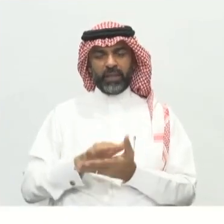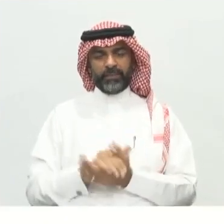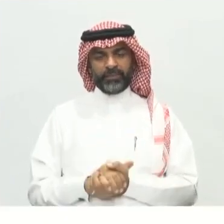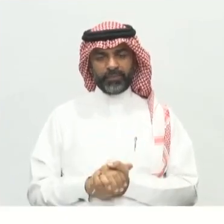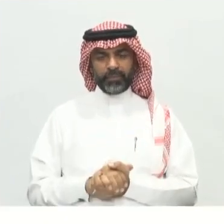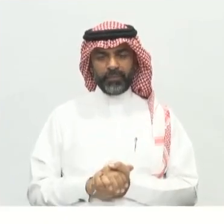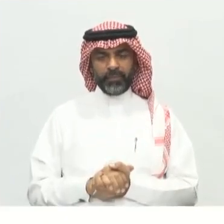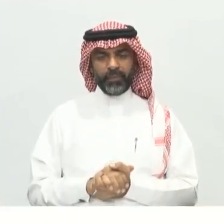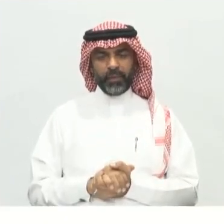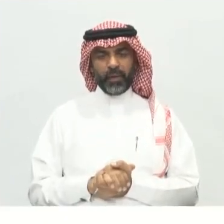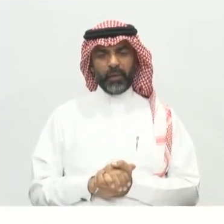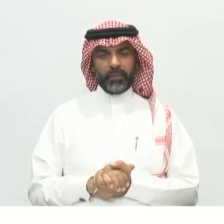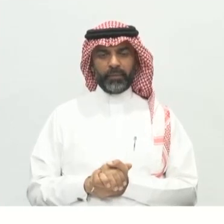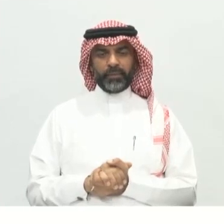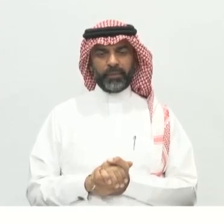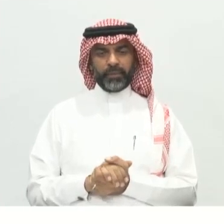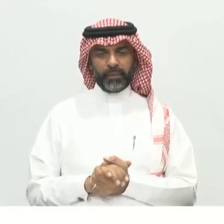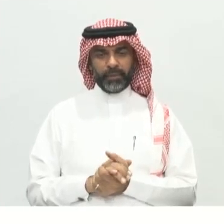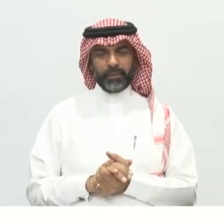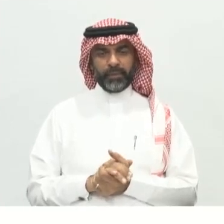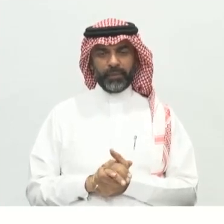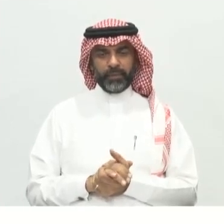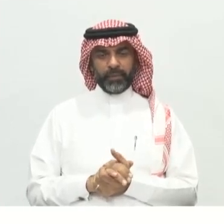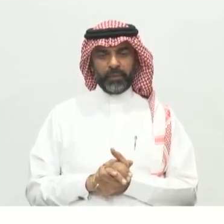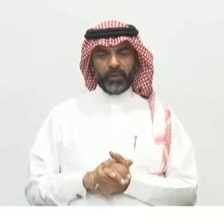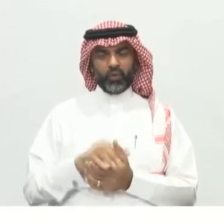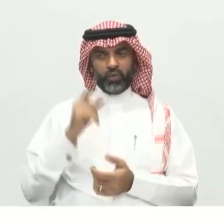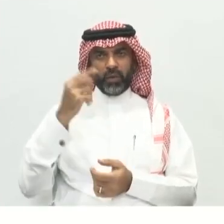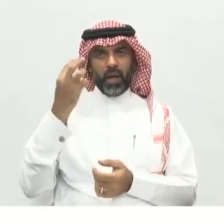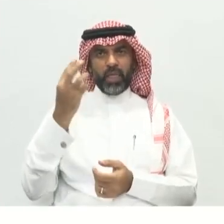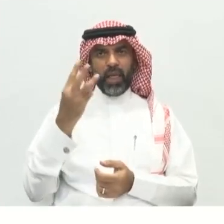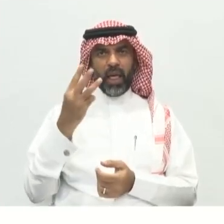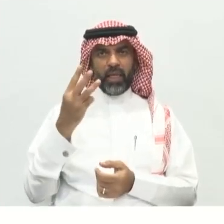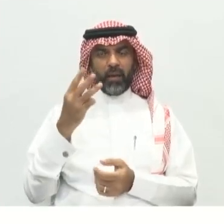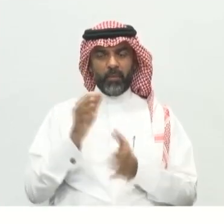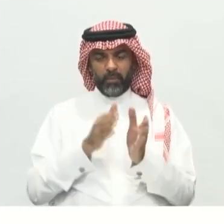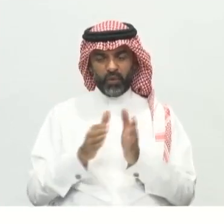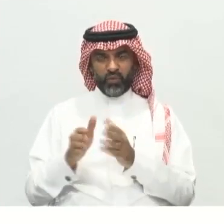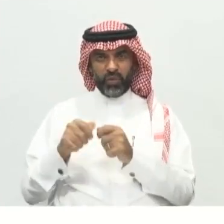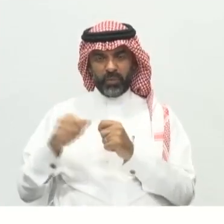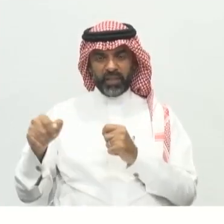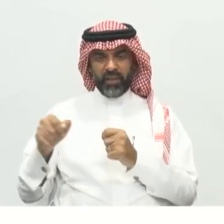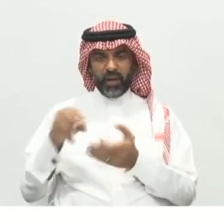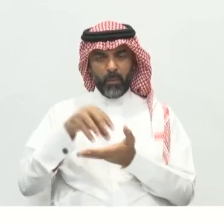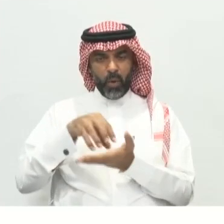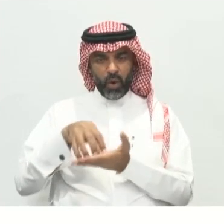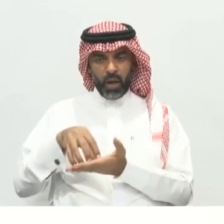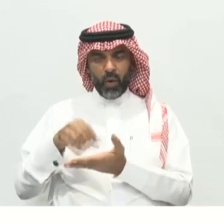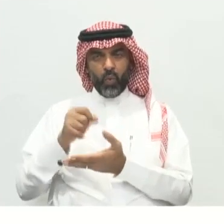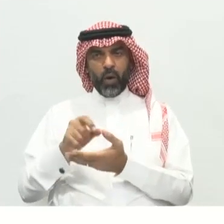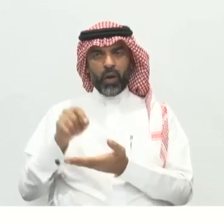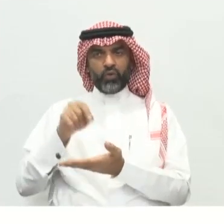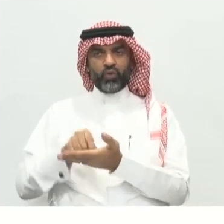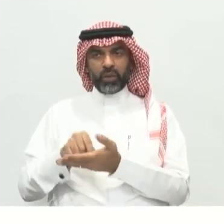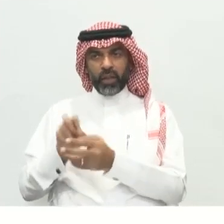خوارزميه الحل القوه المفرطه التي تاخذ ثلاث معاملات المعامل الاول مصفوفه المسافات المواقع نقطه التوق